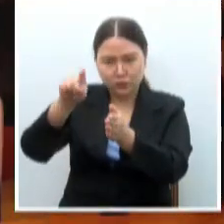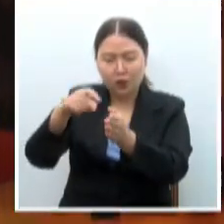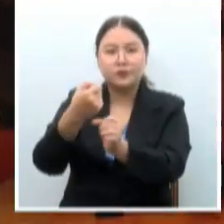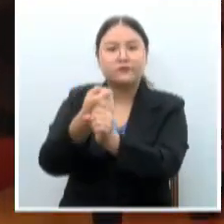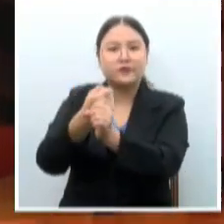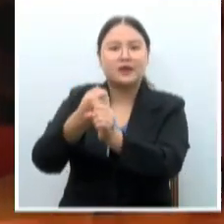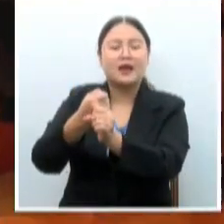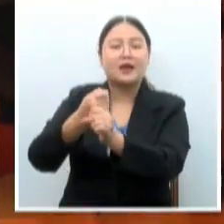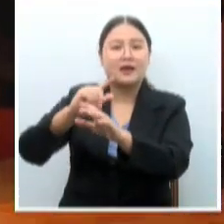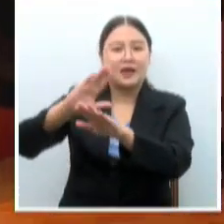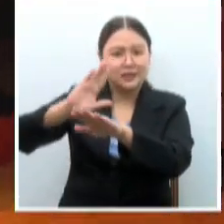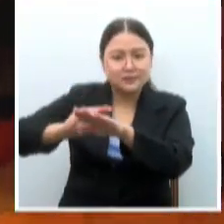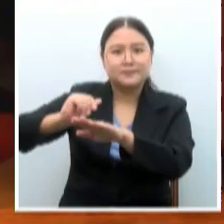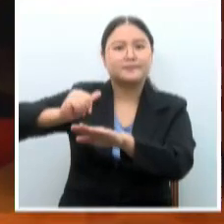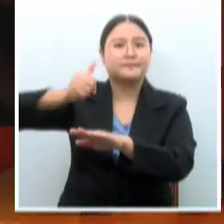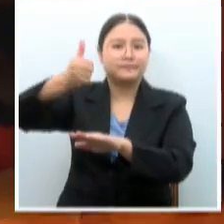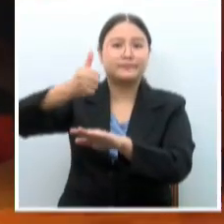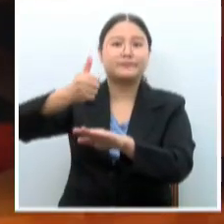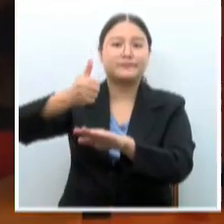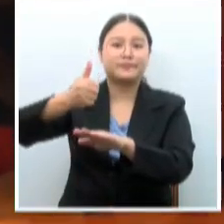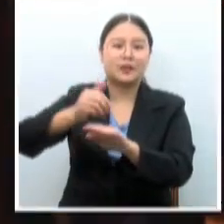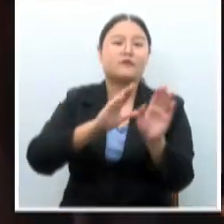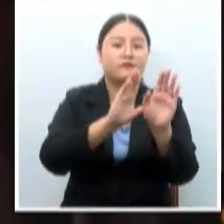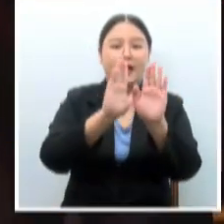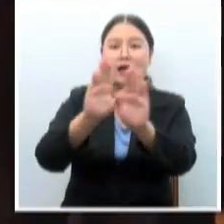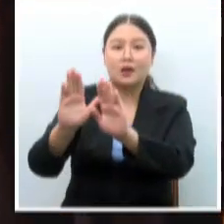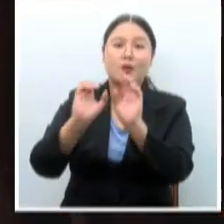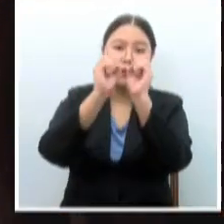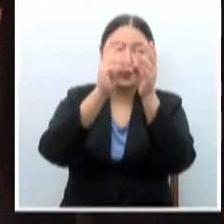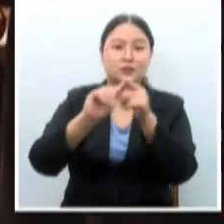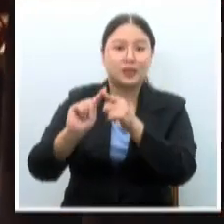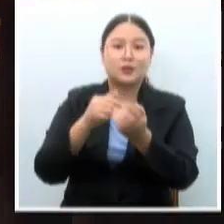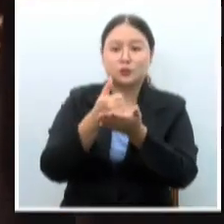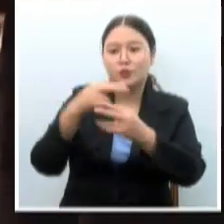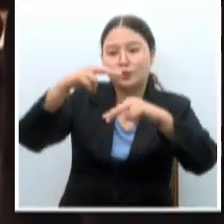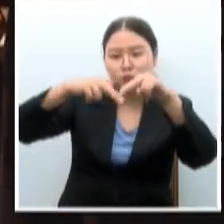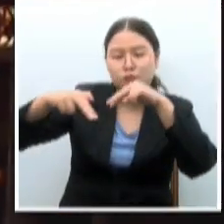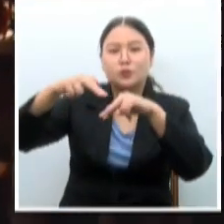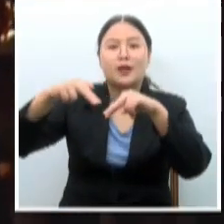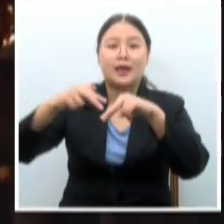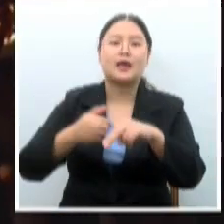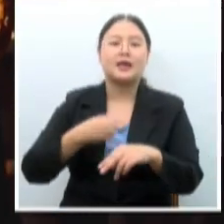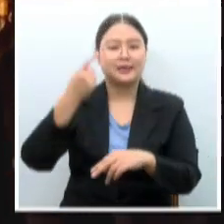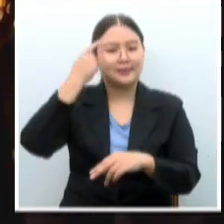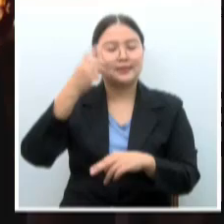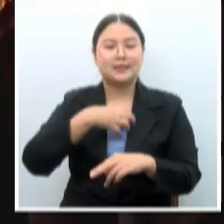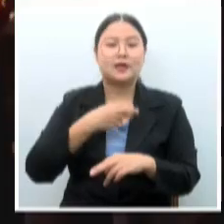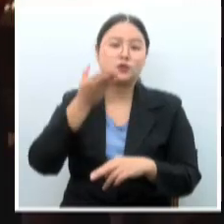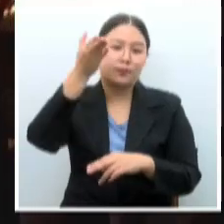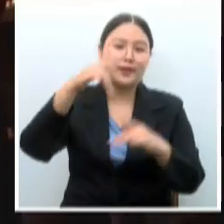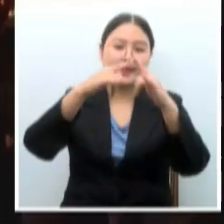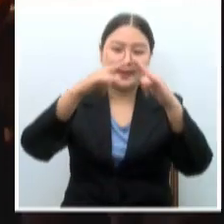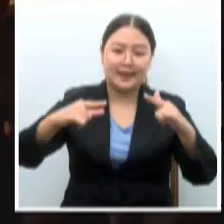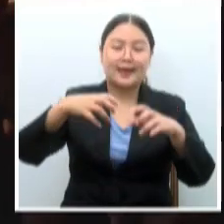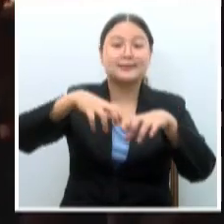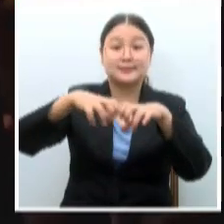แล้วก็หวังว่าในอนาคตนะครับปีการศึกษาหน้านะครับเราจะได้ทำโครงการดีๆแบบนี้อีกจะมีท่านรองมาช่วยเราดูในการ